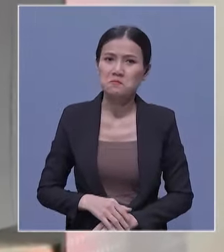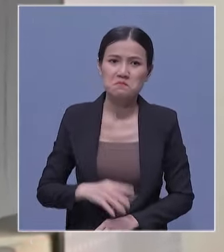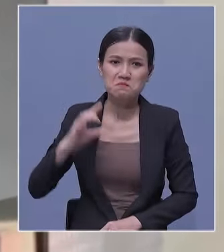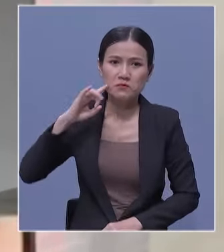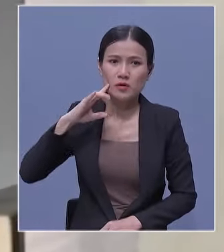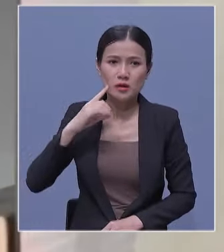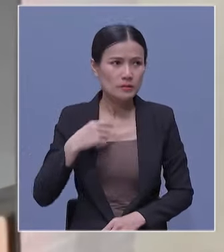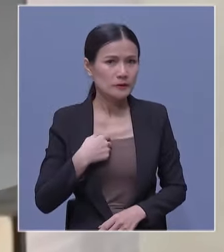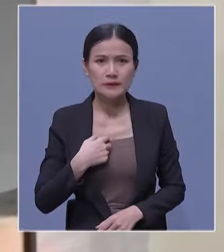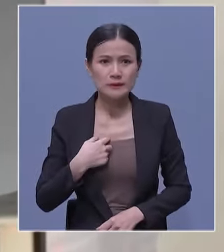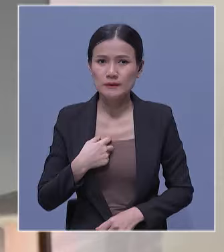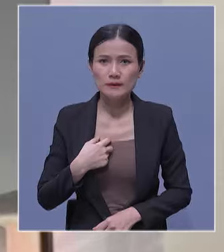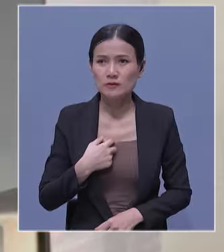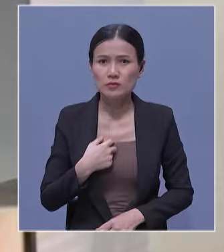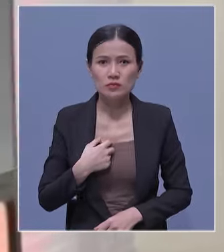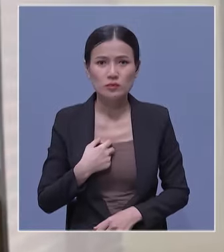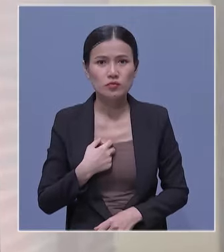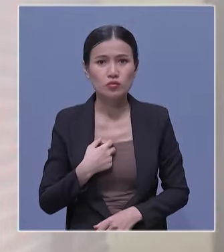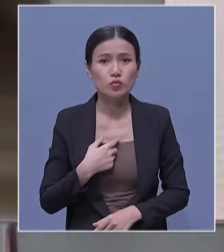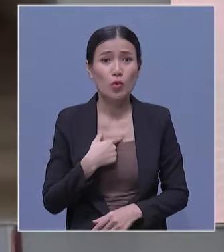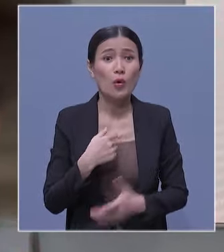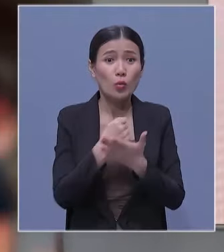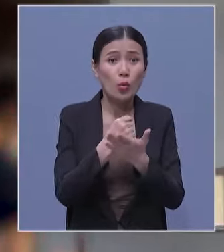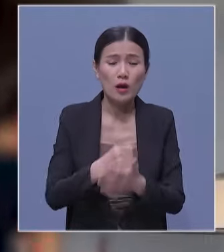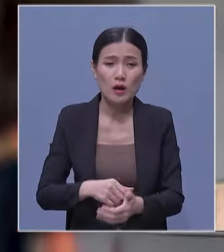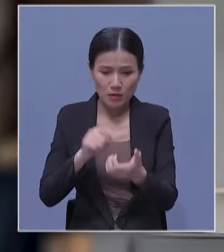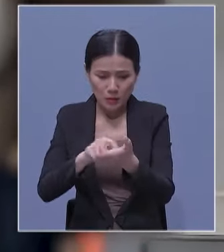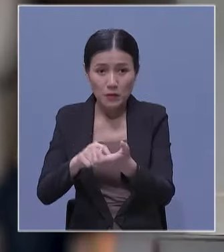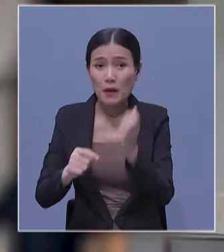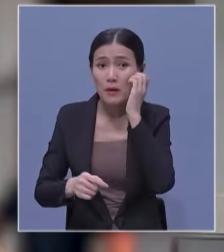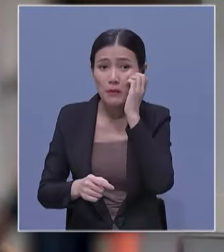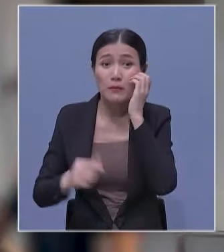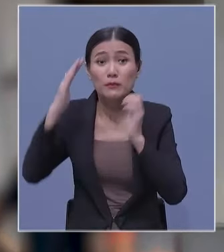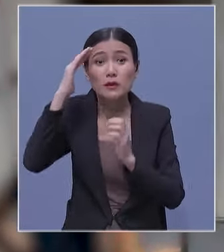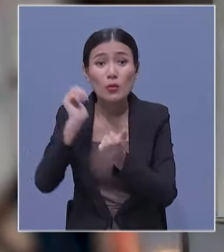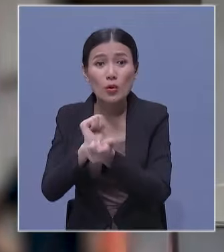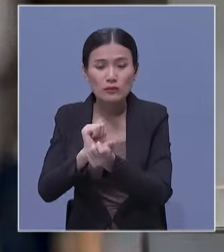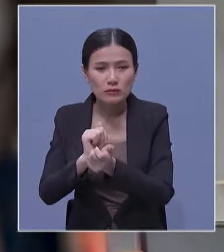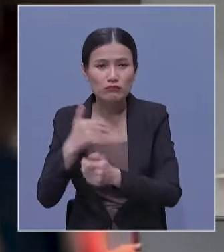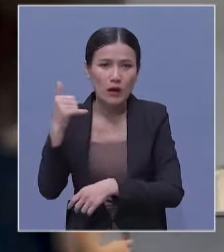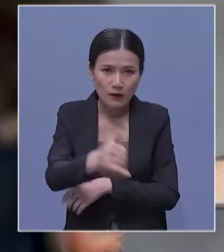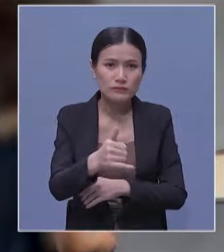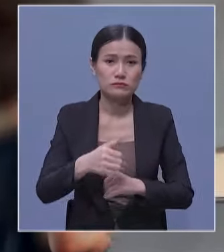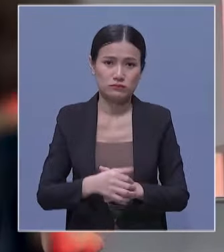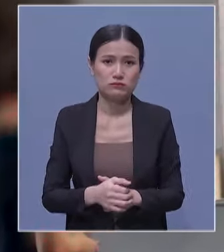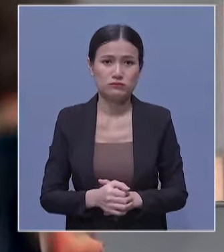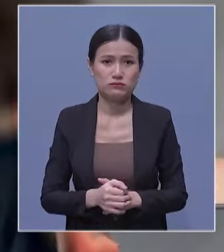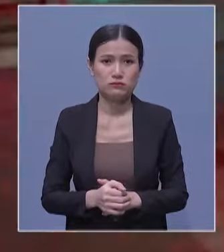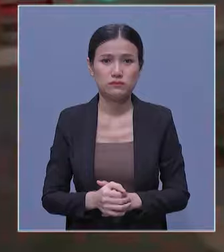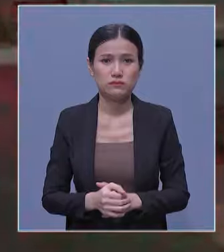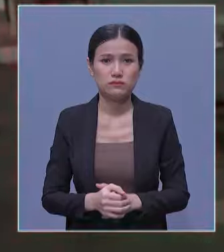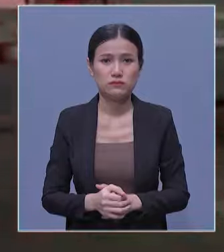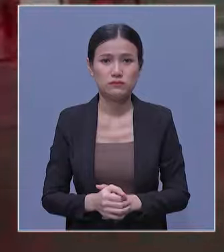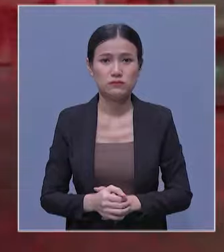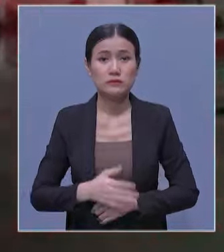เองก็ไม่รู้จะทำยังไงนะคะก็กลัวว่าเขาจะถูกหลอกอีกก็รีบแจ้งเจ้าหน้าที่ตำรวจเลยค่ะ